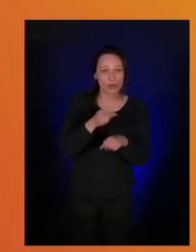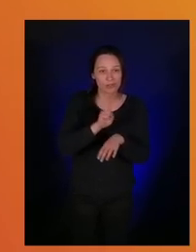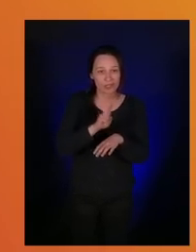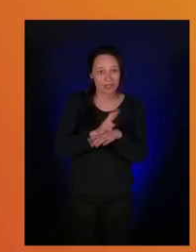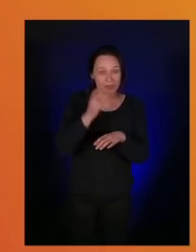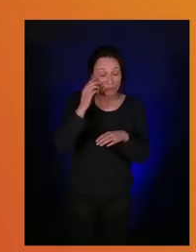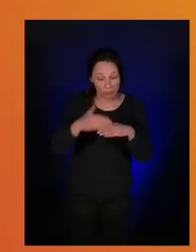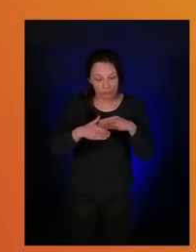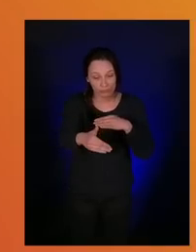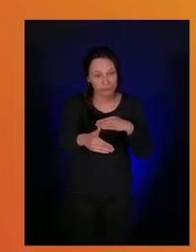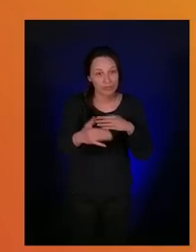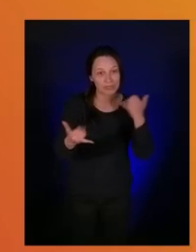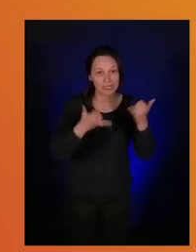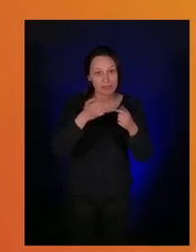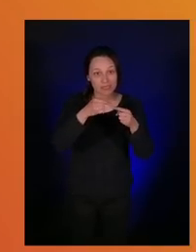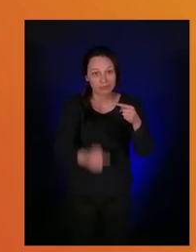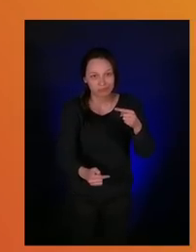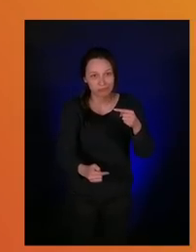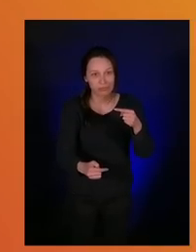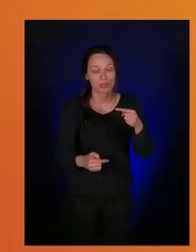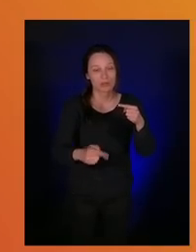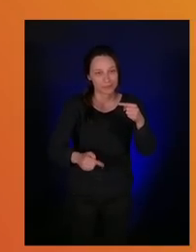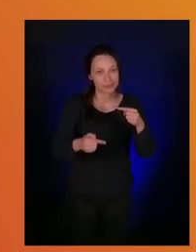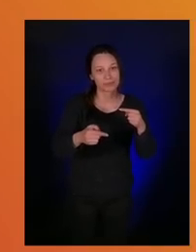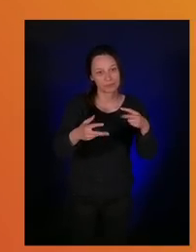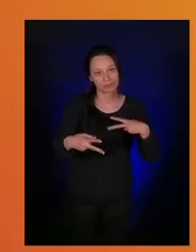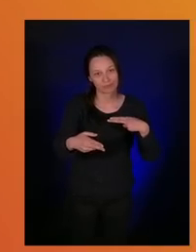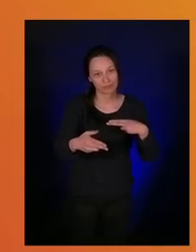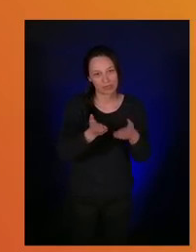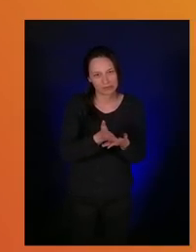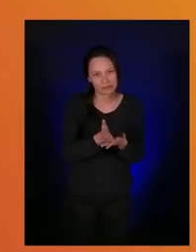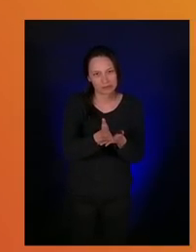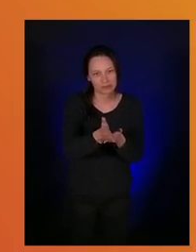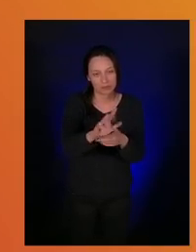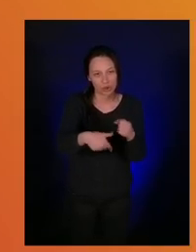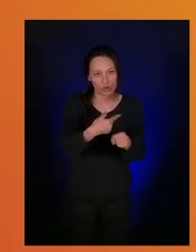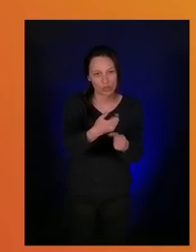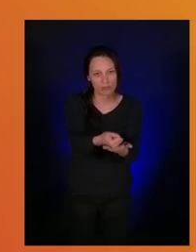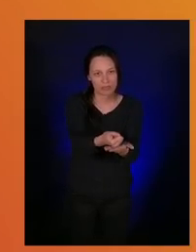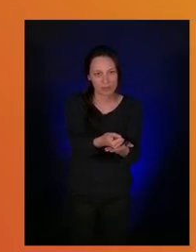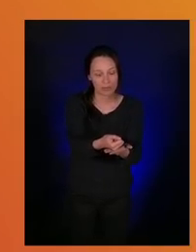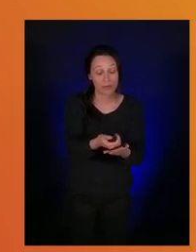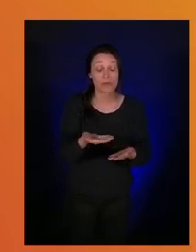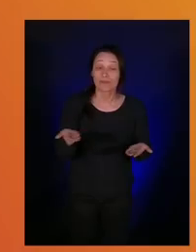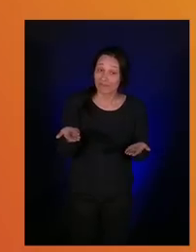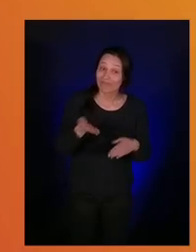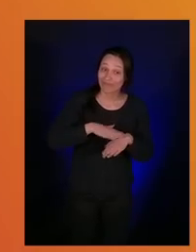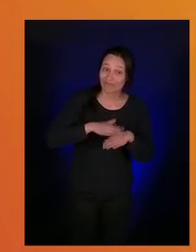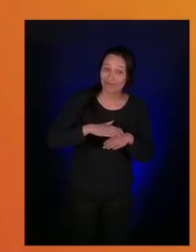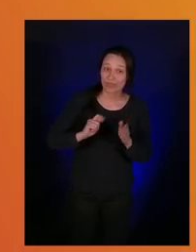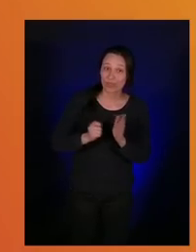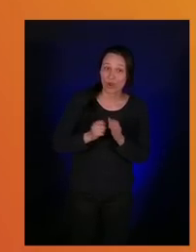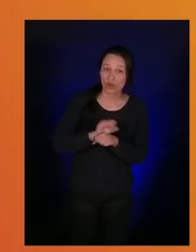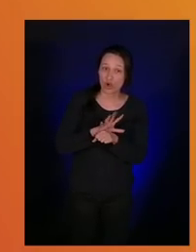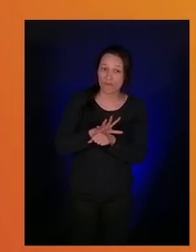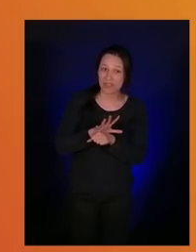exercice déficitaire. Je le rappelle, le Covid, quand il nous a frappés, a bien prouvé que